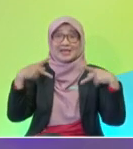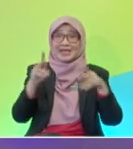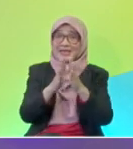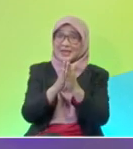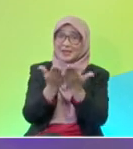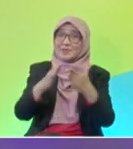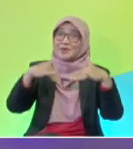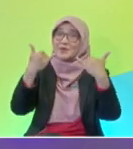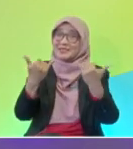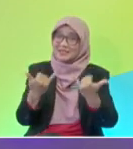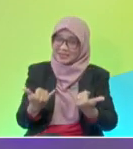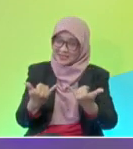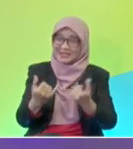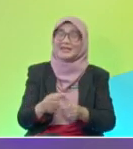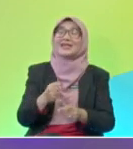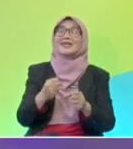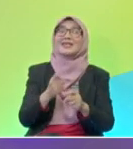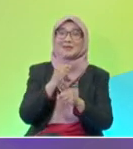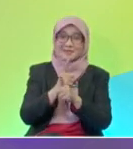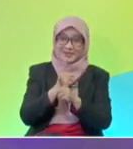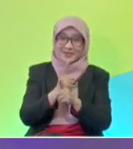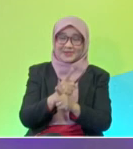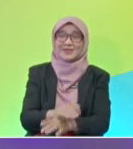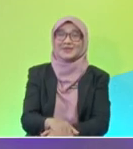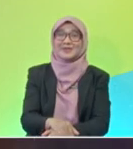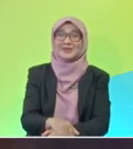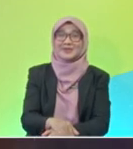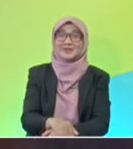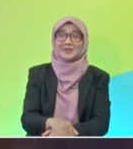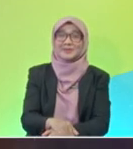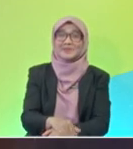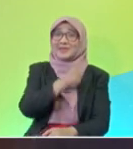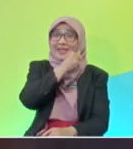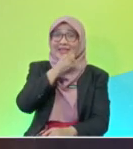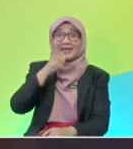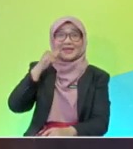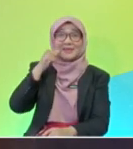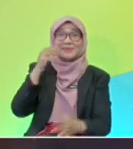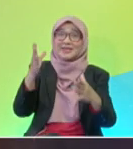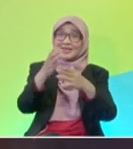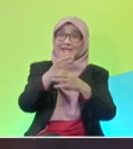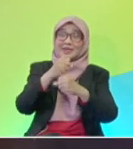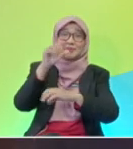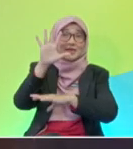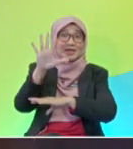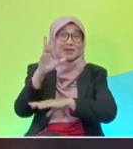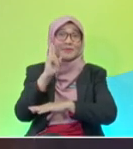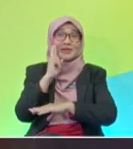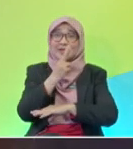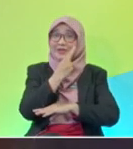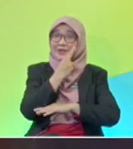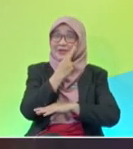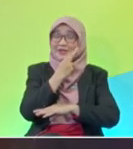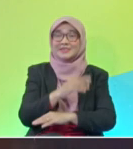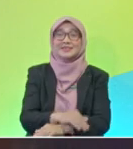juga Baiklah kita beri lima kuntung bunga untuk adik Amin Cikgu